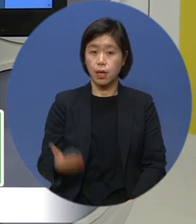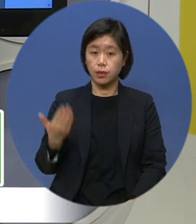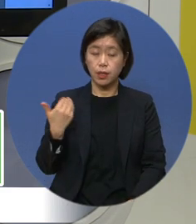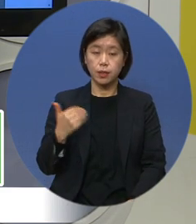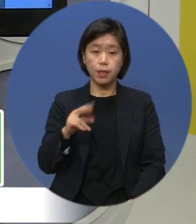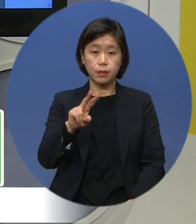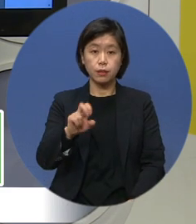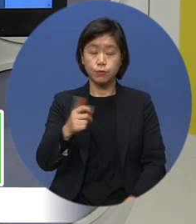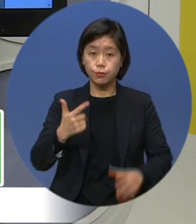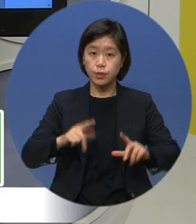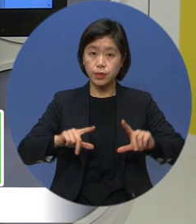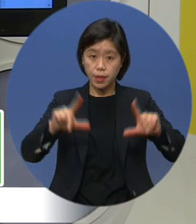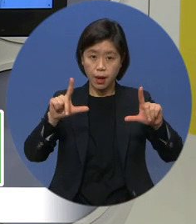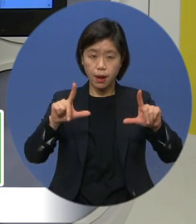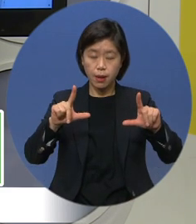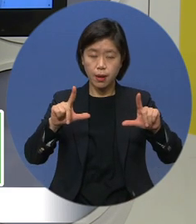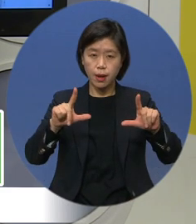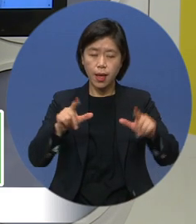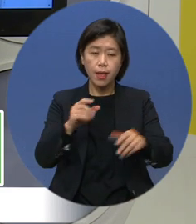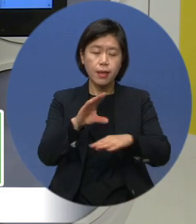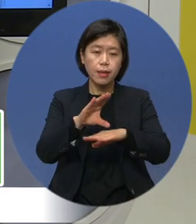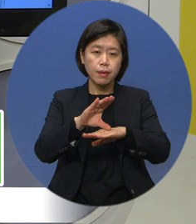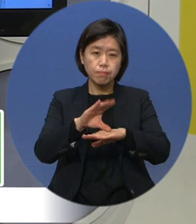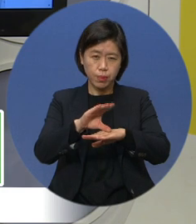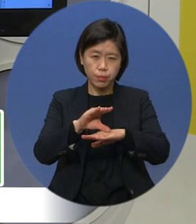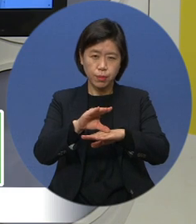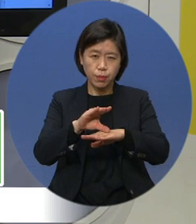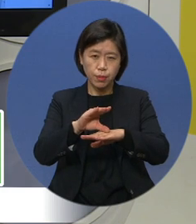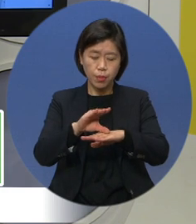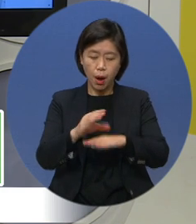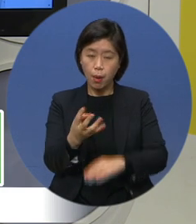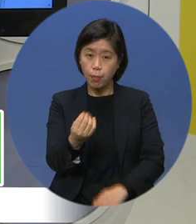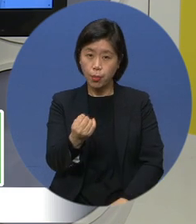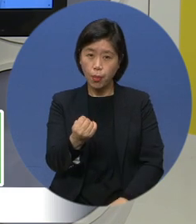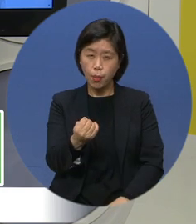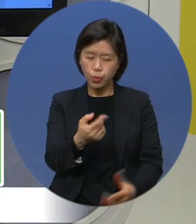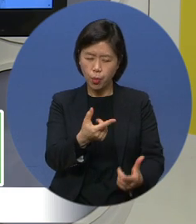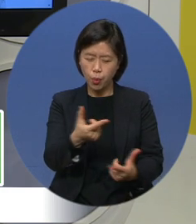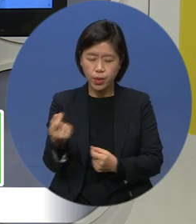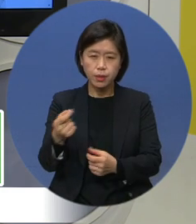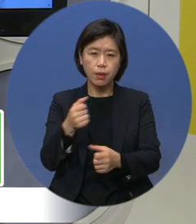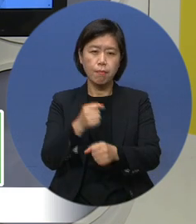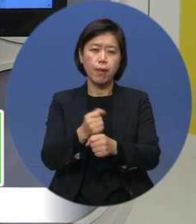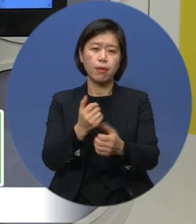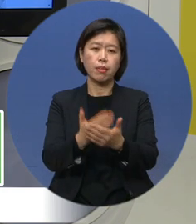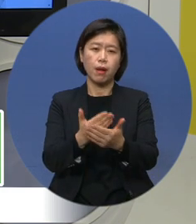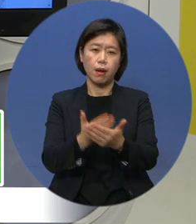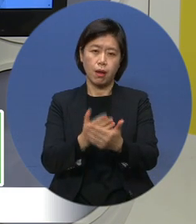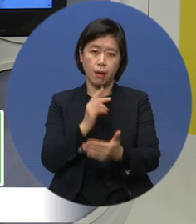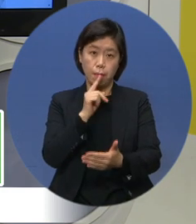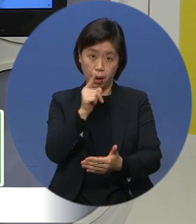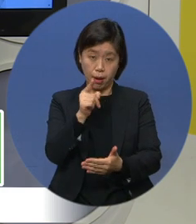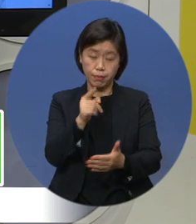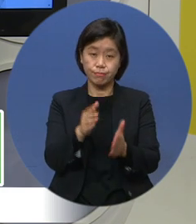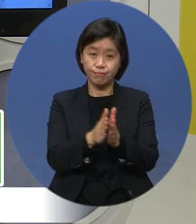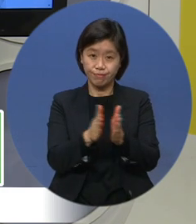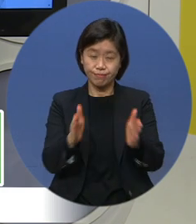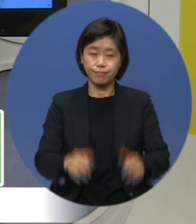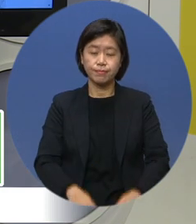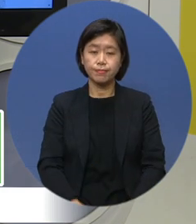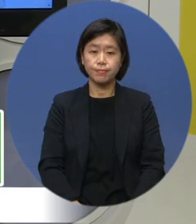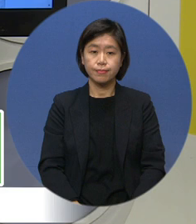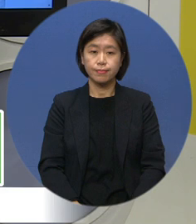청원 게시판에는 장애인을 위한 방송을 같은 번호로 보고 싶습니다 라는 제목의 청원 글이 게재됐습니다